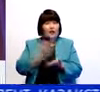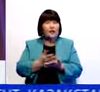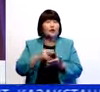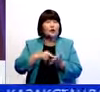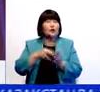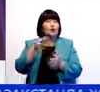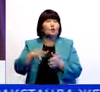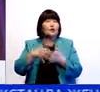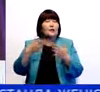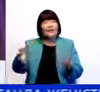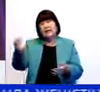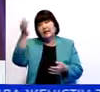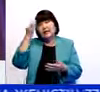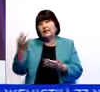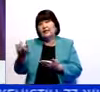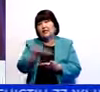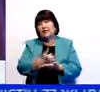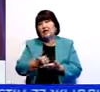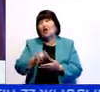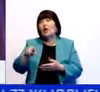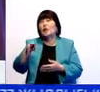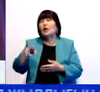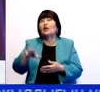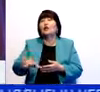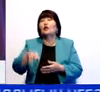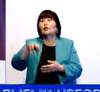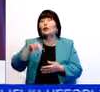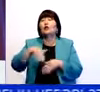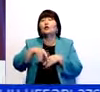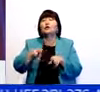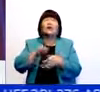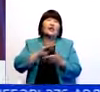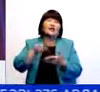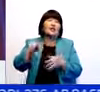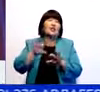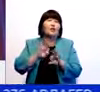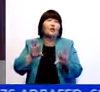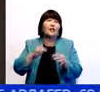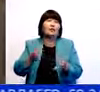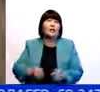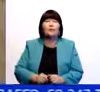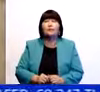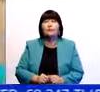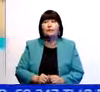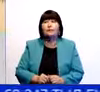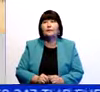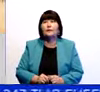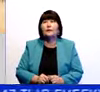аясында 3000-ден астам естелік жинақталыпты. Мәңгілік полк онлайн шері отыруалы тілші репортажында.